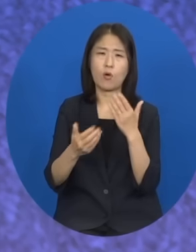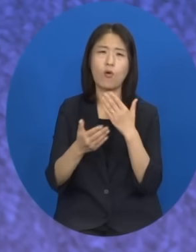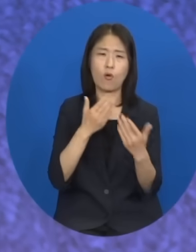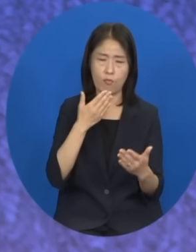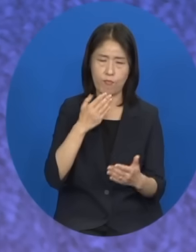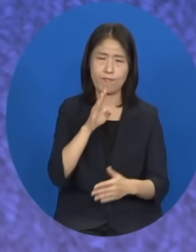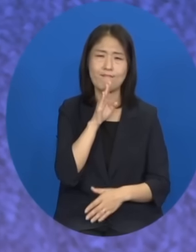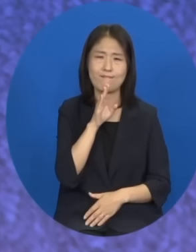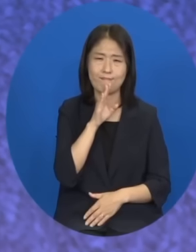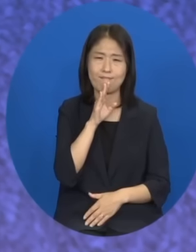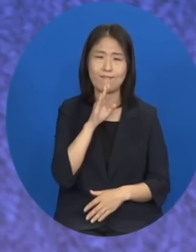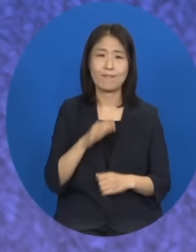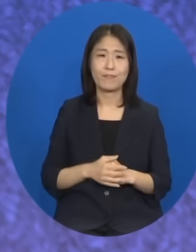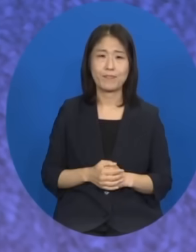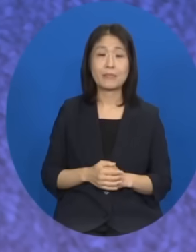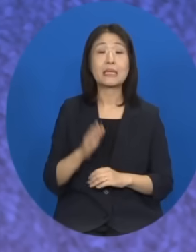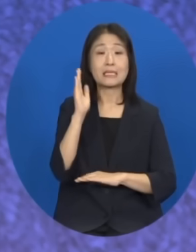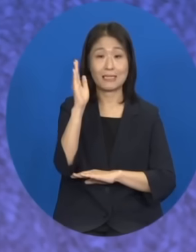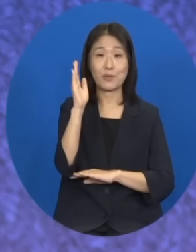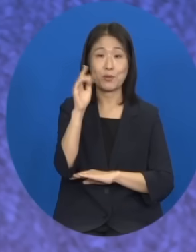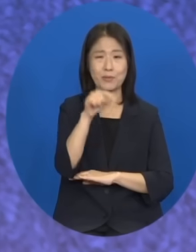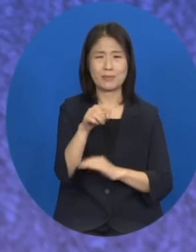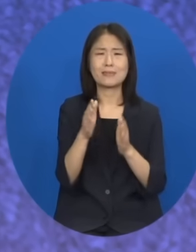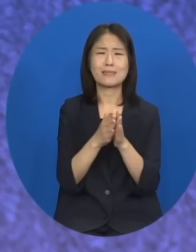그렇게 설교를 하기 시작한 거예요.